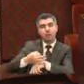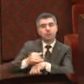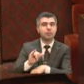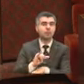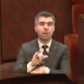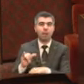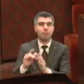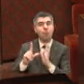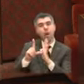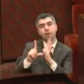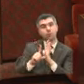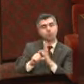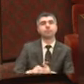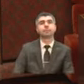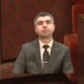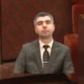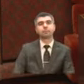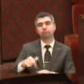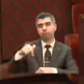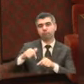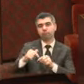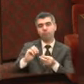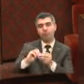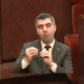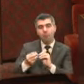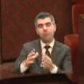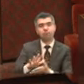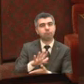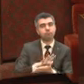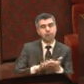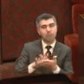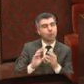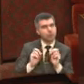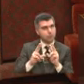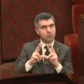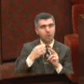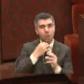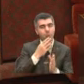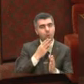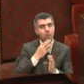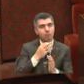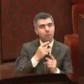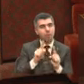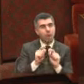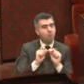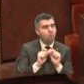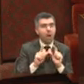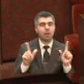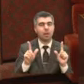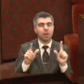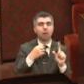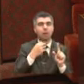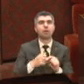دفتر التحملات، وتبقى الإشكال البنيوي. وأقوله بكل صراحة أنه المكتب الوطني كانت عنده